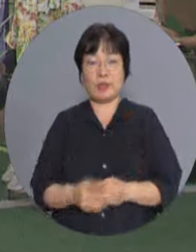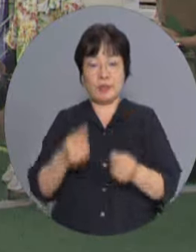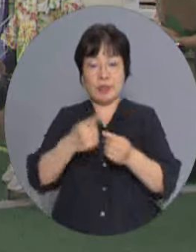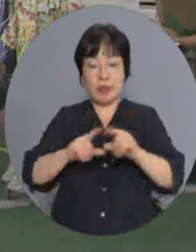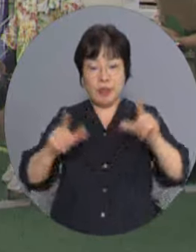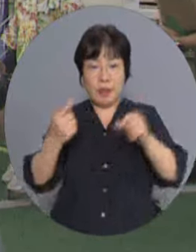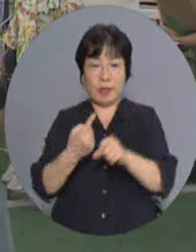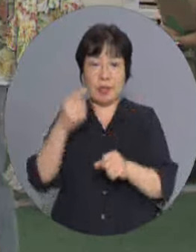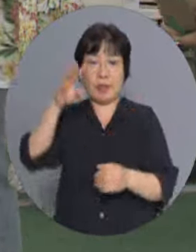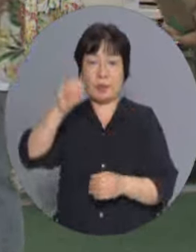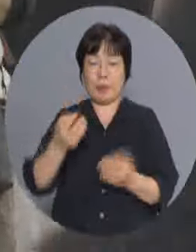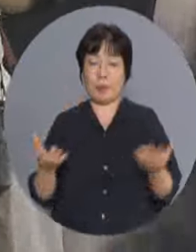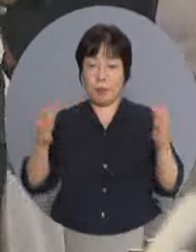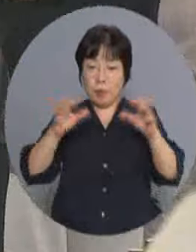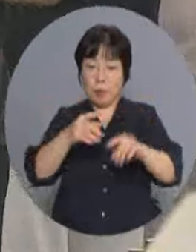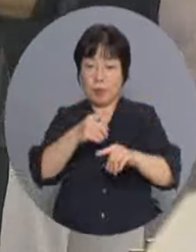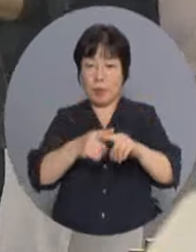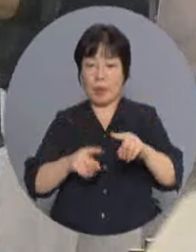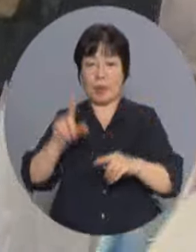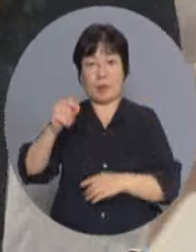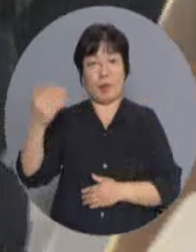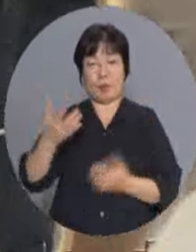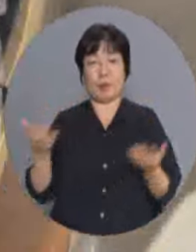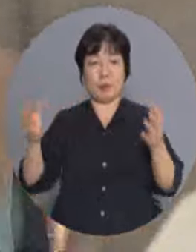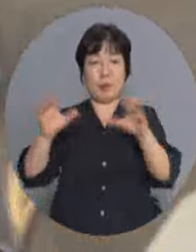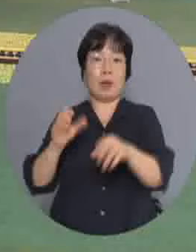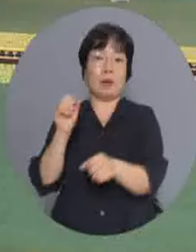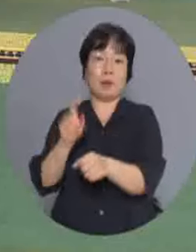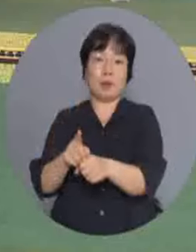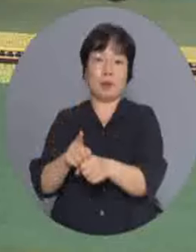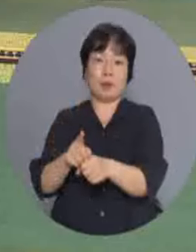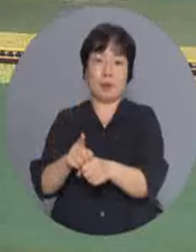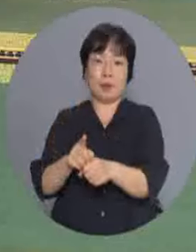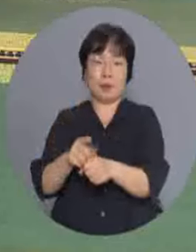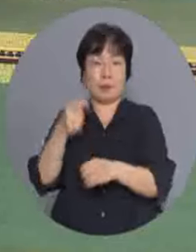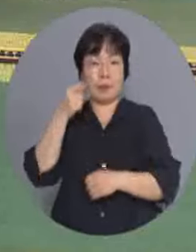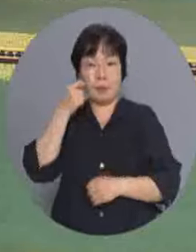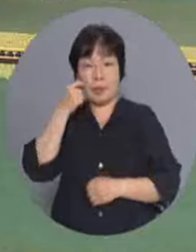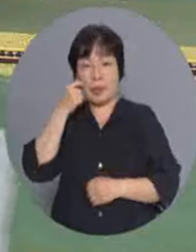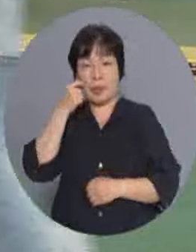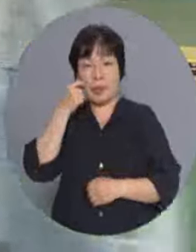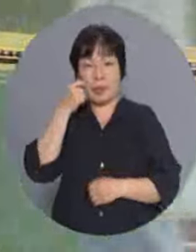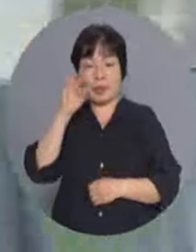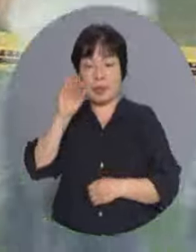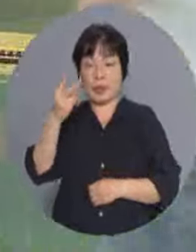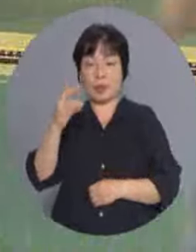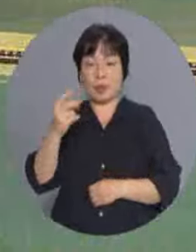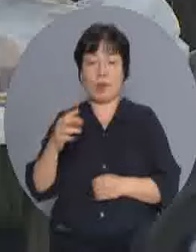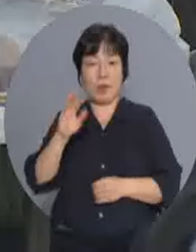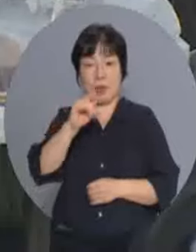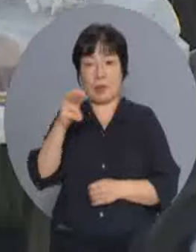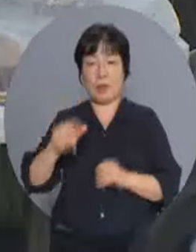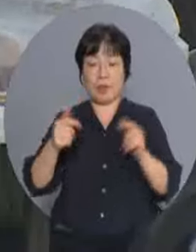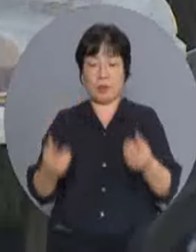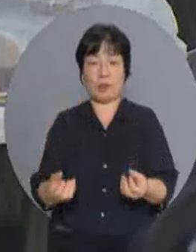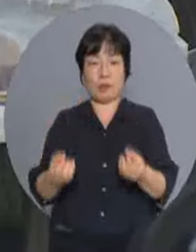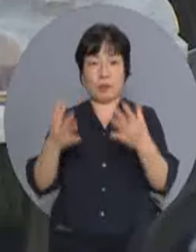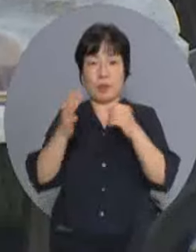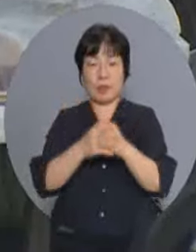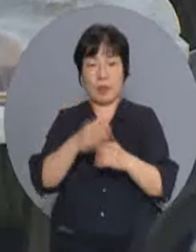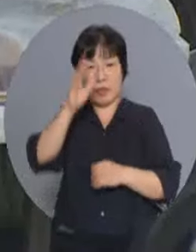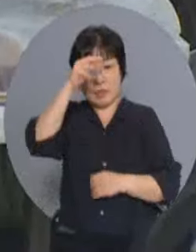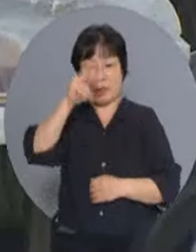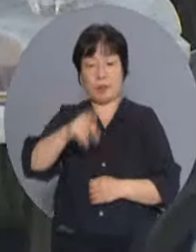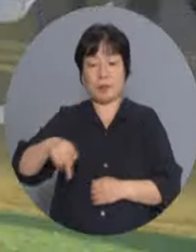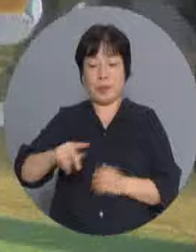획진 의인 여명이 찾는 등 높은 관심을 보인 제 2회 축제 치킨과